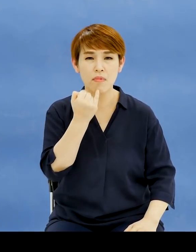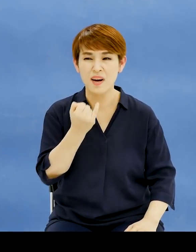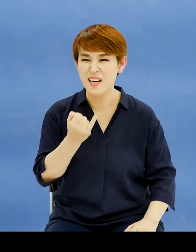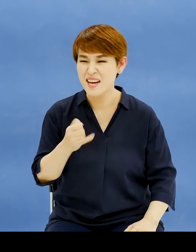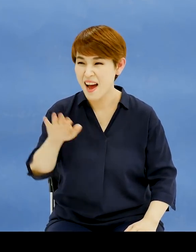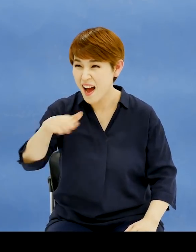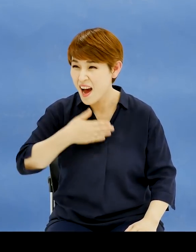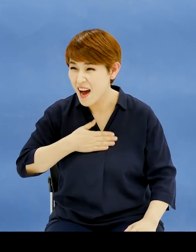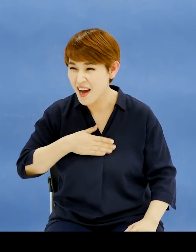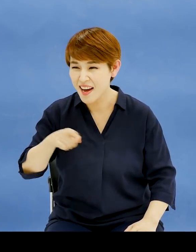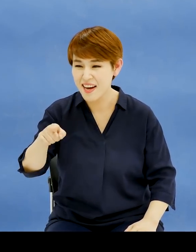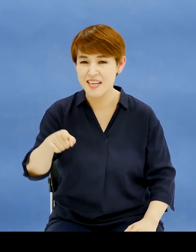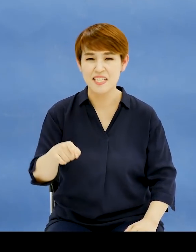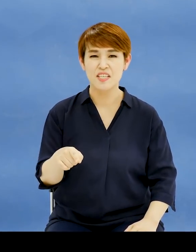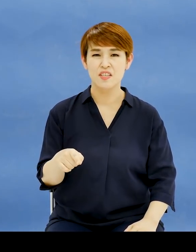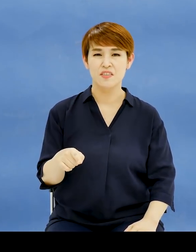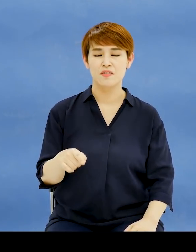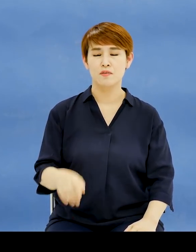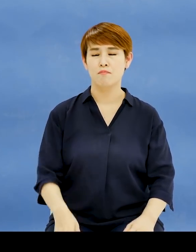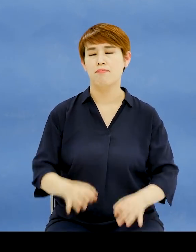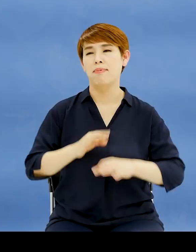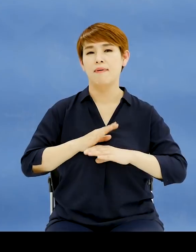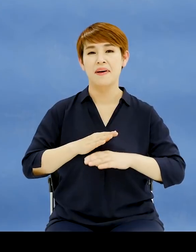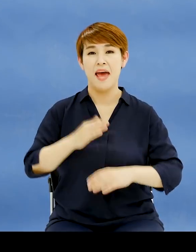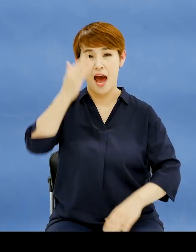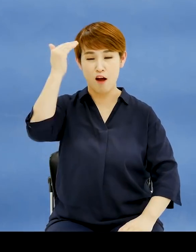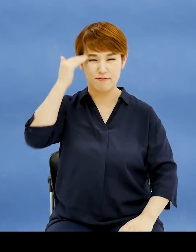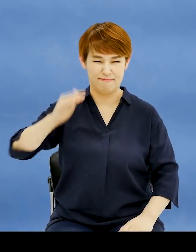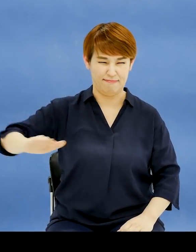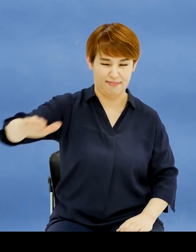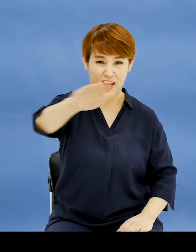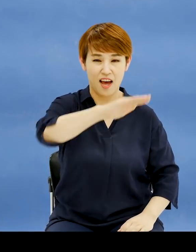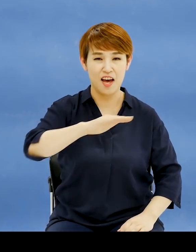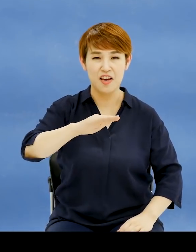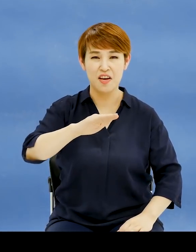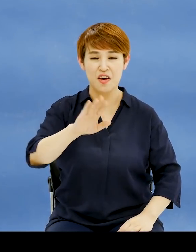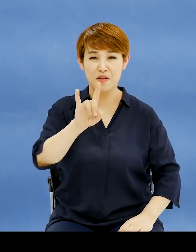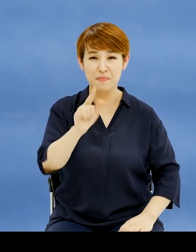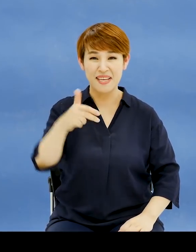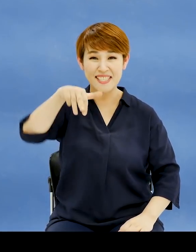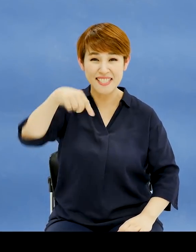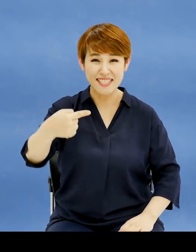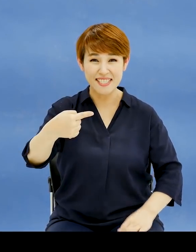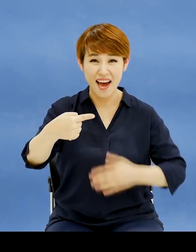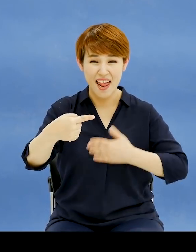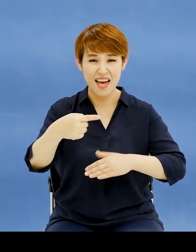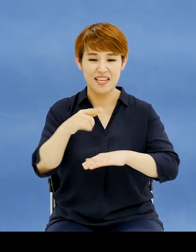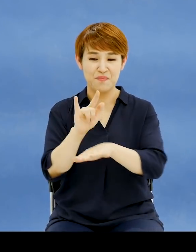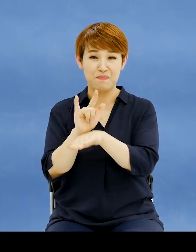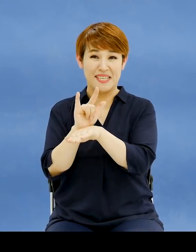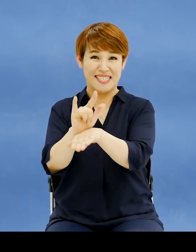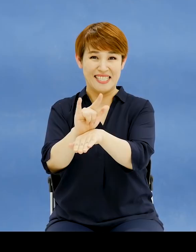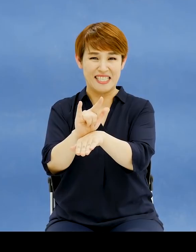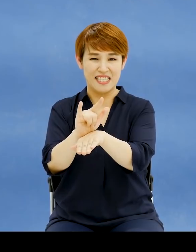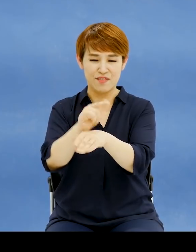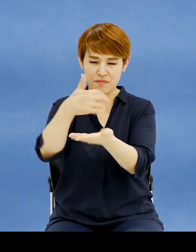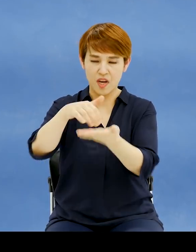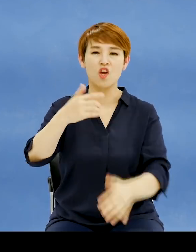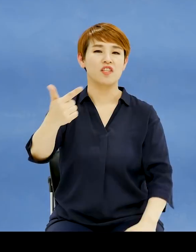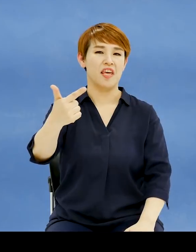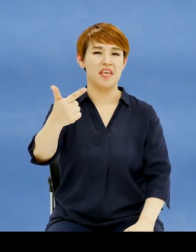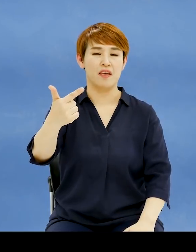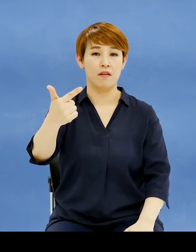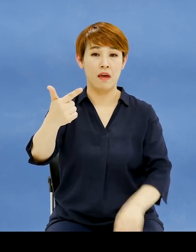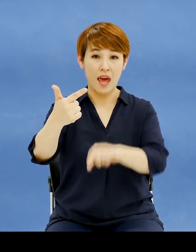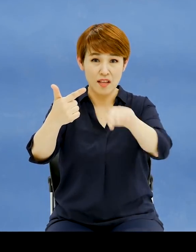예. 얼마나 넉넉하셨냐면 제가 보고 깜짝 놀란 게 우리나라 전체에 그 벤츠 자동차가 딱 6대밖에 없었대요,